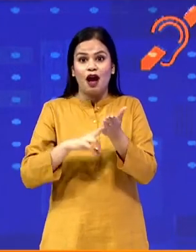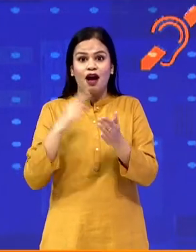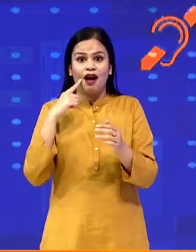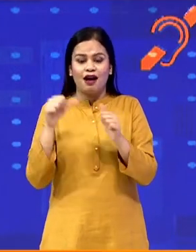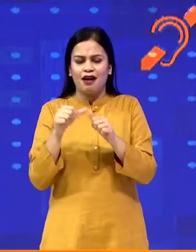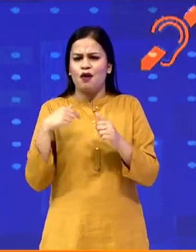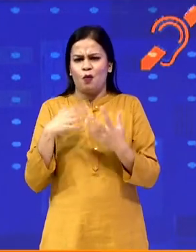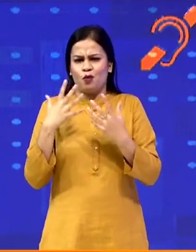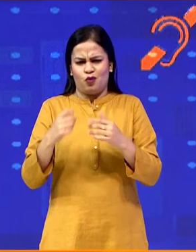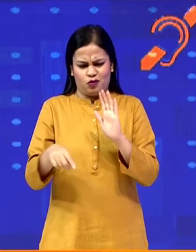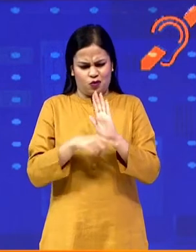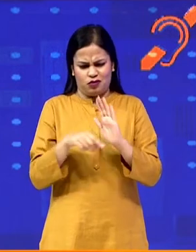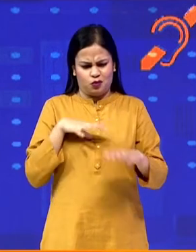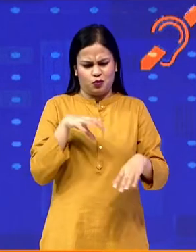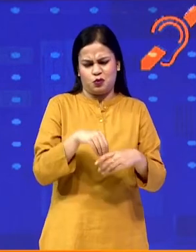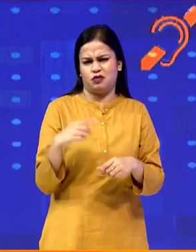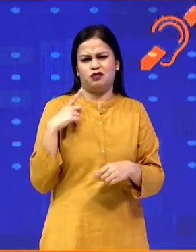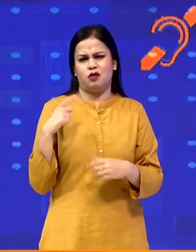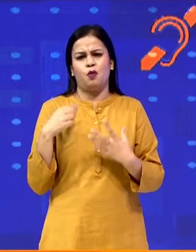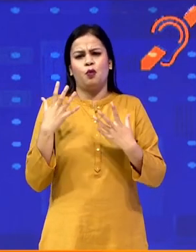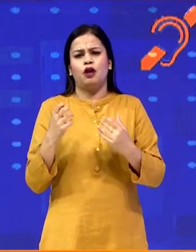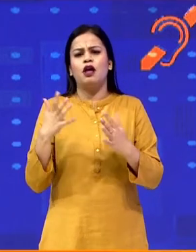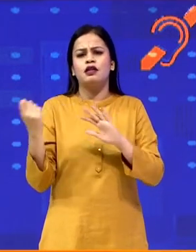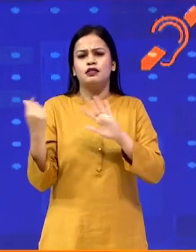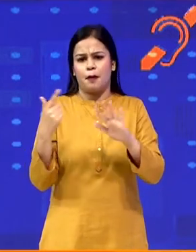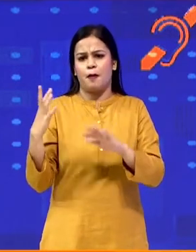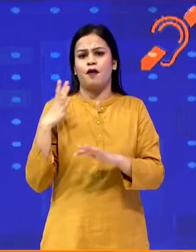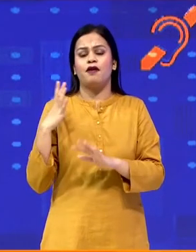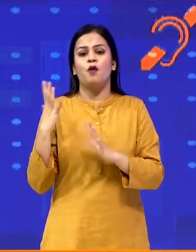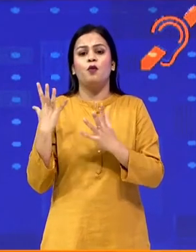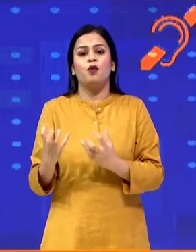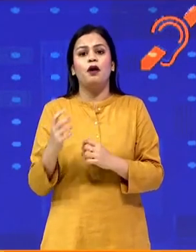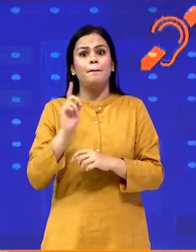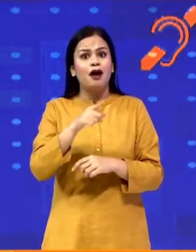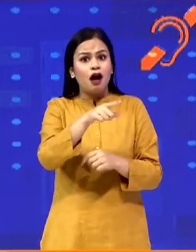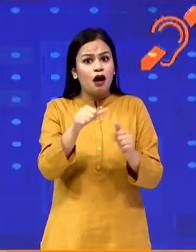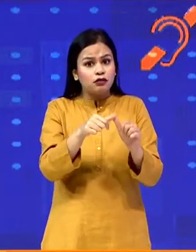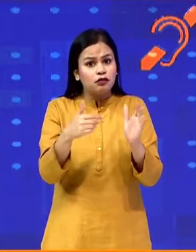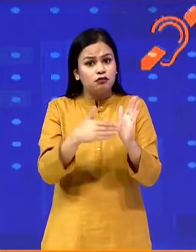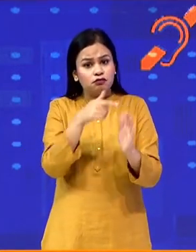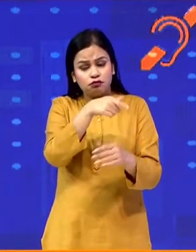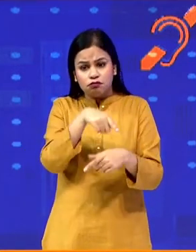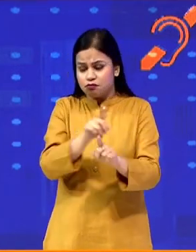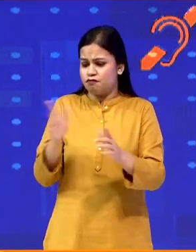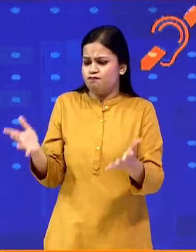6 महीने इंतजार करना चाहती थी आपने ही पर सूट करके बनाया